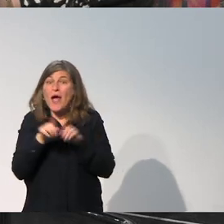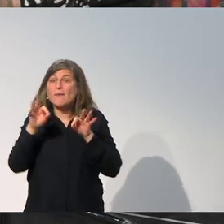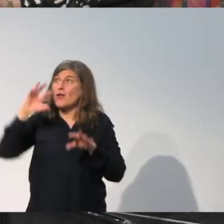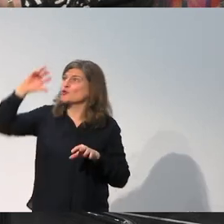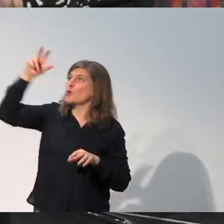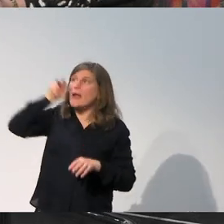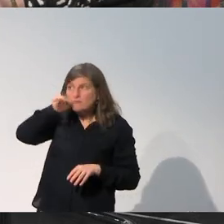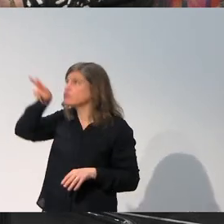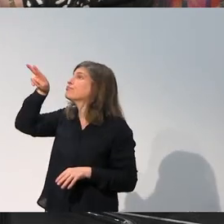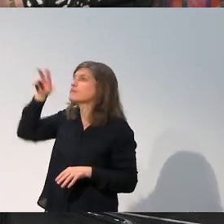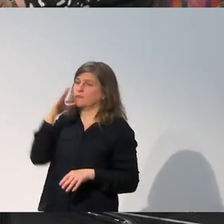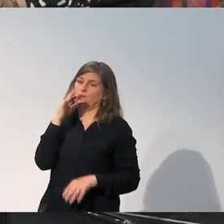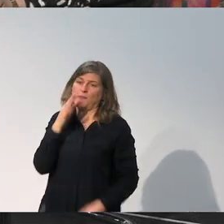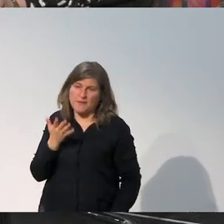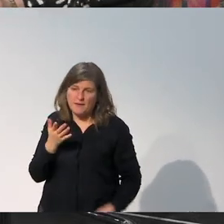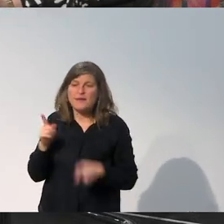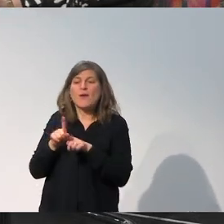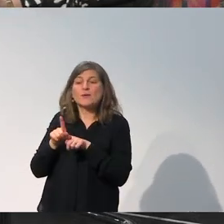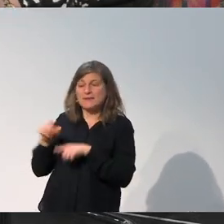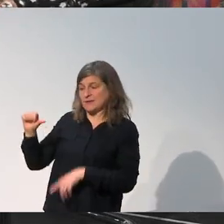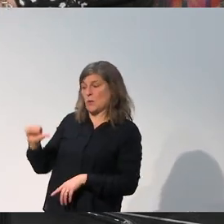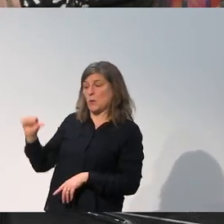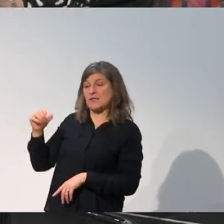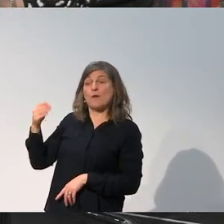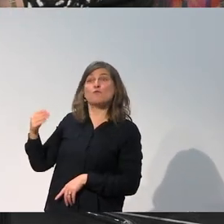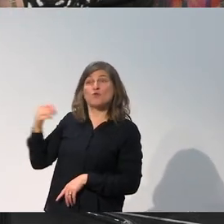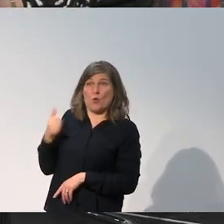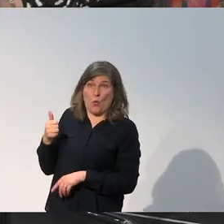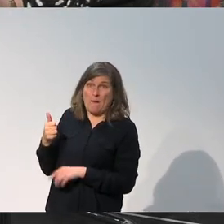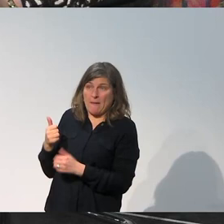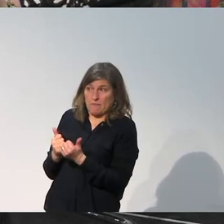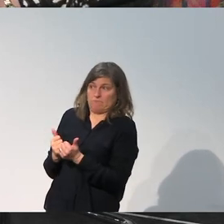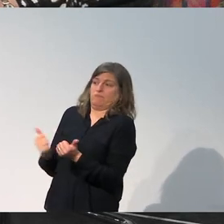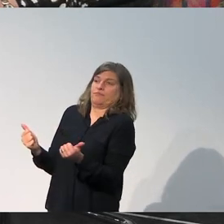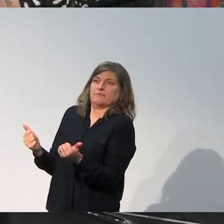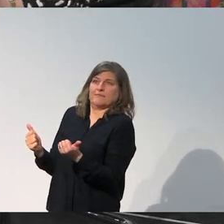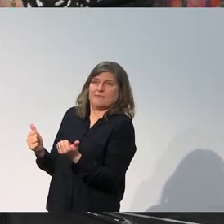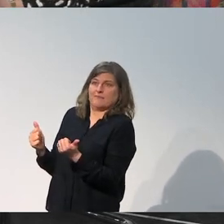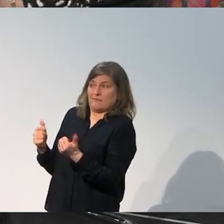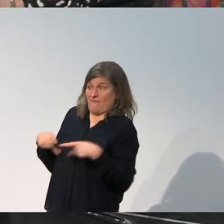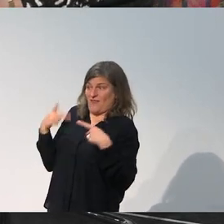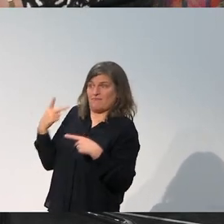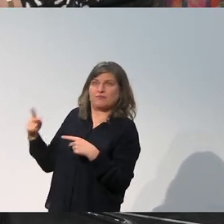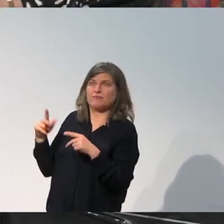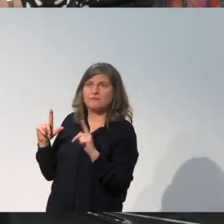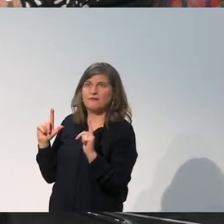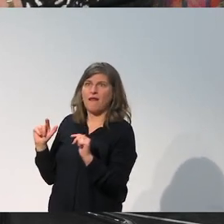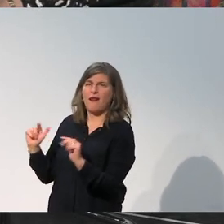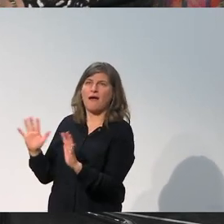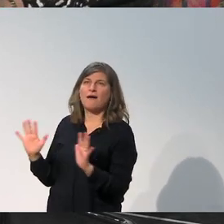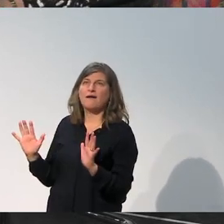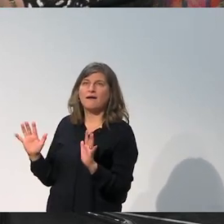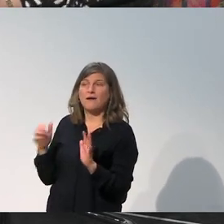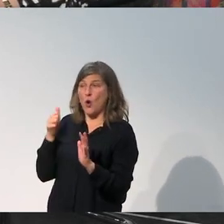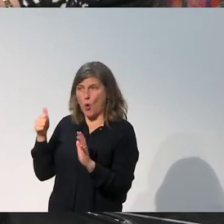Et je parlais d'Augustin Mouchot, où il y a cette ambivalence dans sa vie, où finalement il est arrivé à